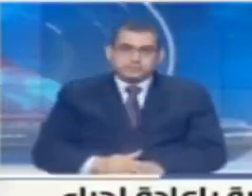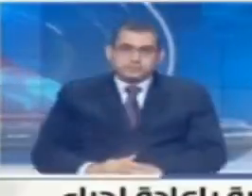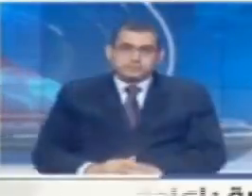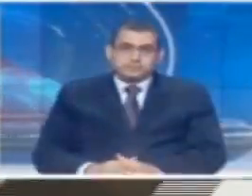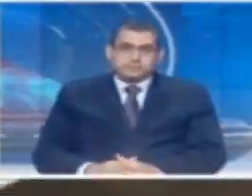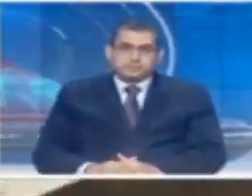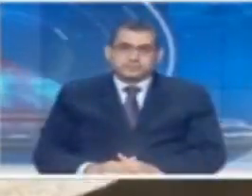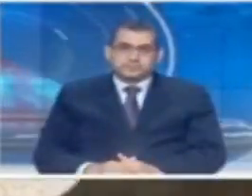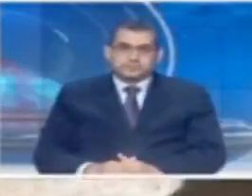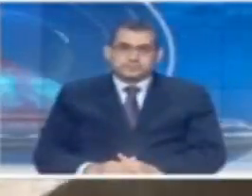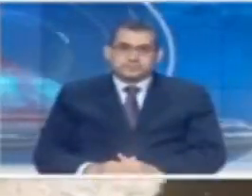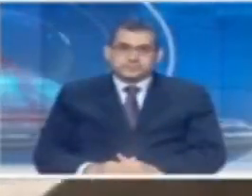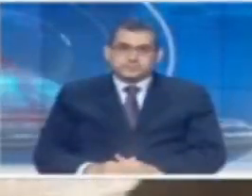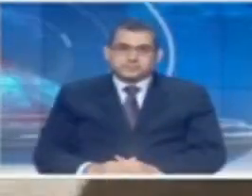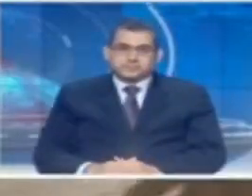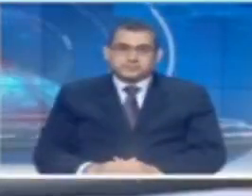الضخمة.